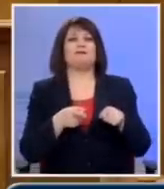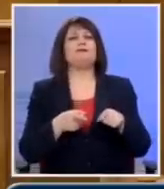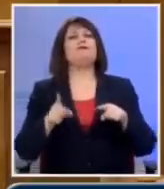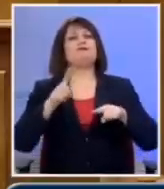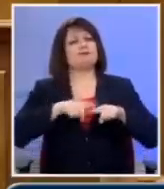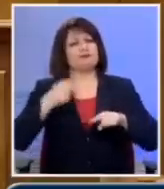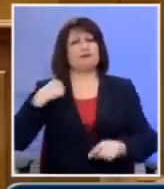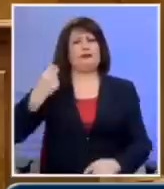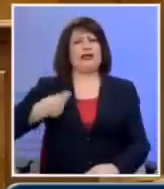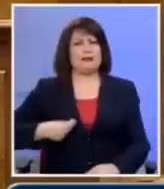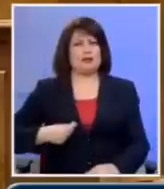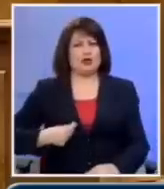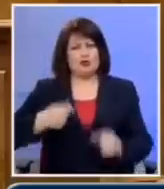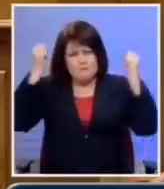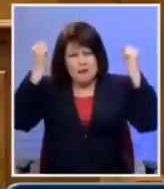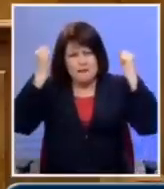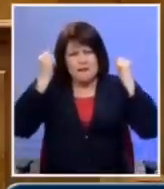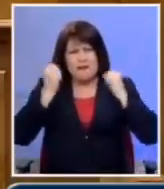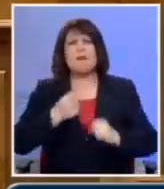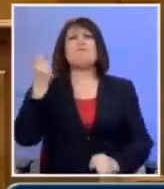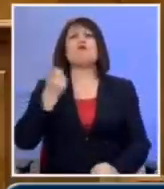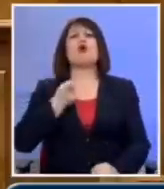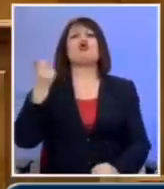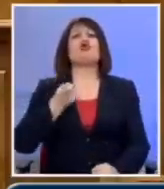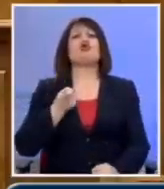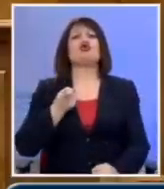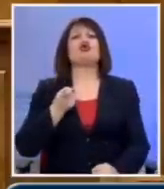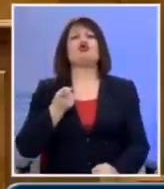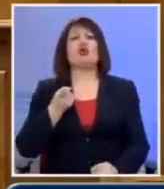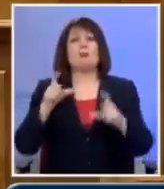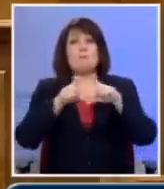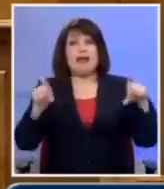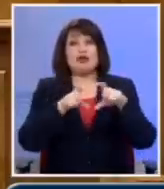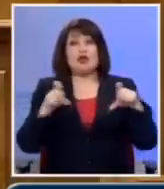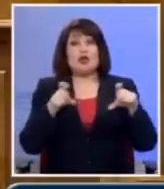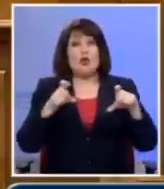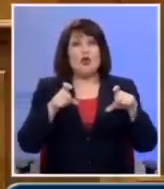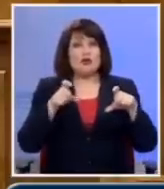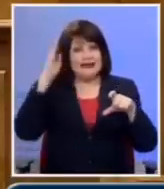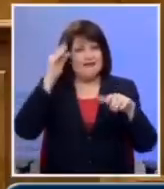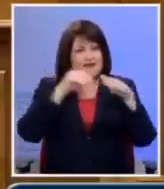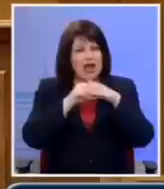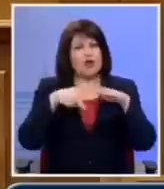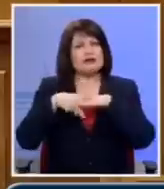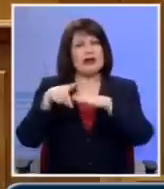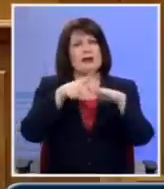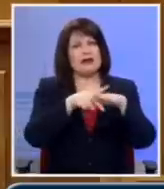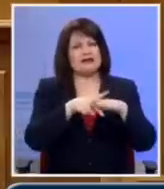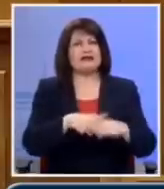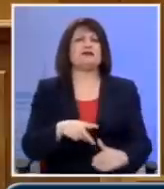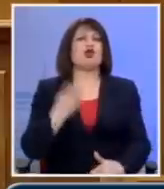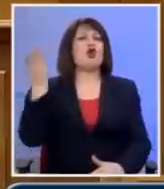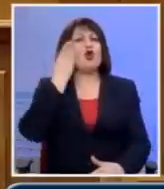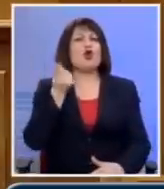δημόσιο έχασε τεράστια ποσοστά από τη συμμετοχή του στο μετοχικό κεφάλαιο των τραπεζών, με ελάχιστο κόστος για